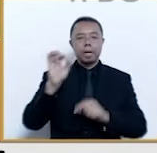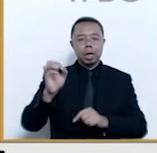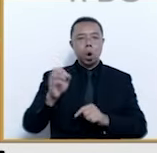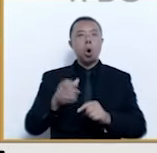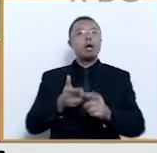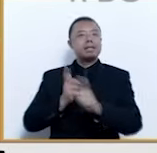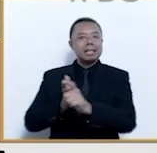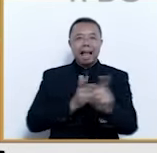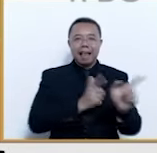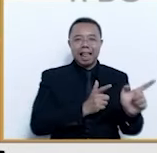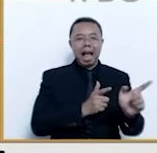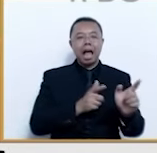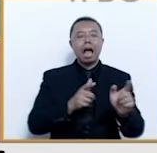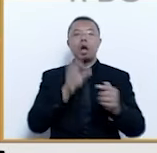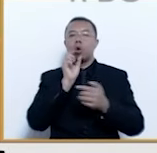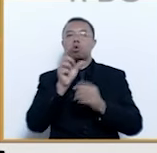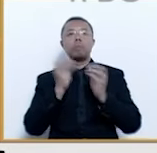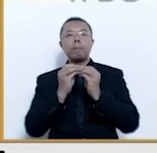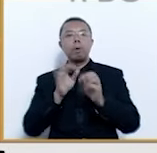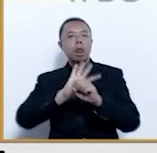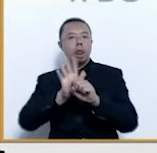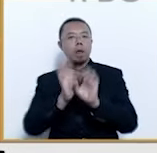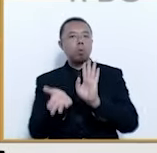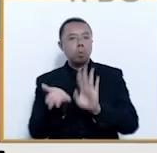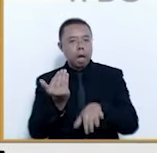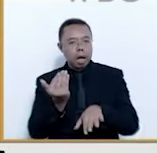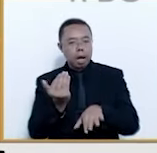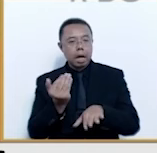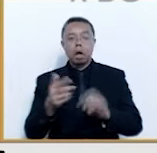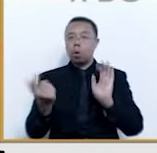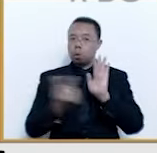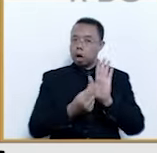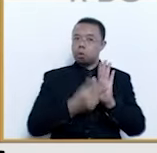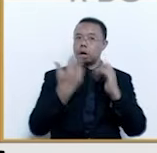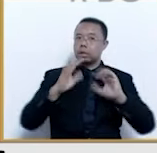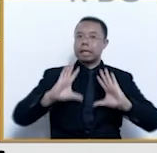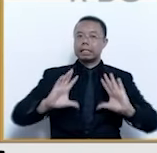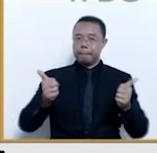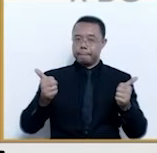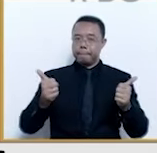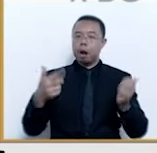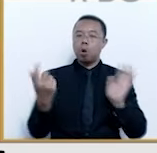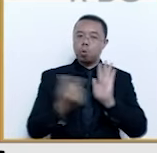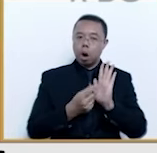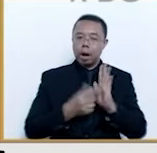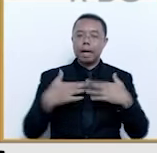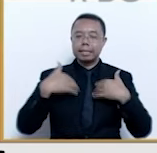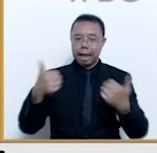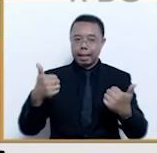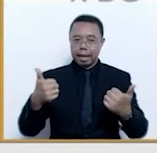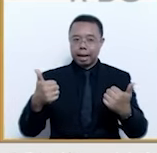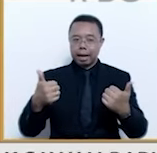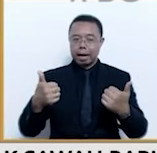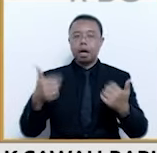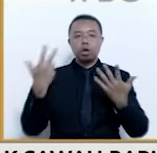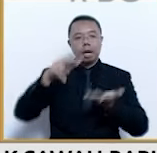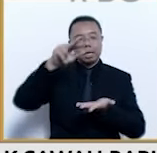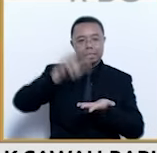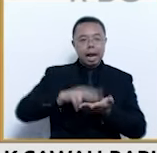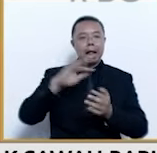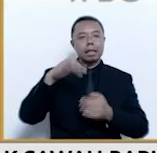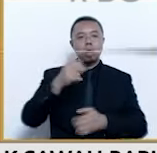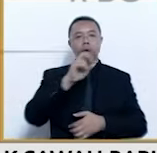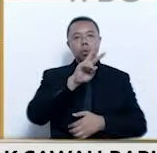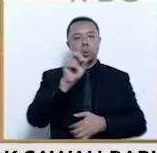weapon untuk membuat pandemi undang-undangnya pun sudah siap yaitu undang-undang kesehatan yang disahkan